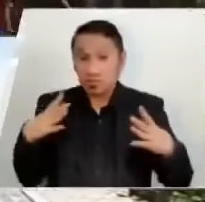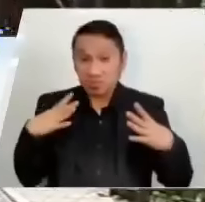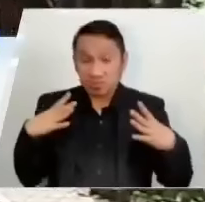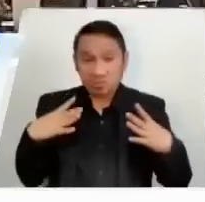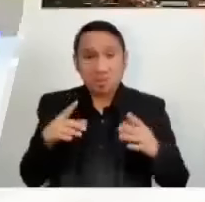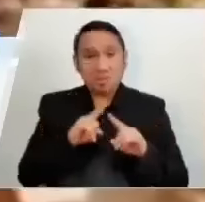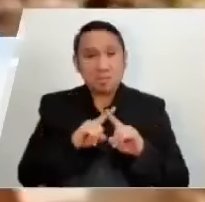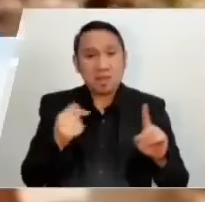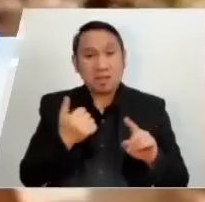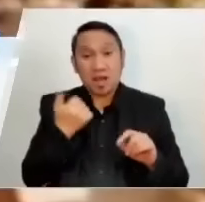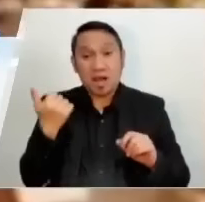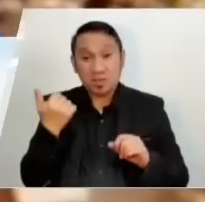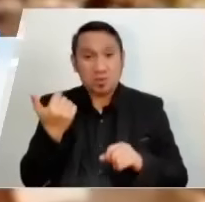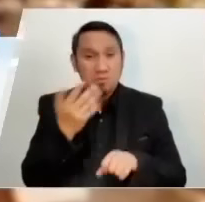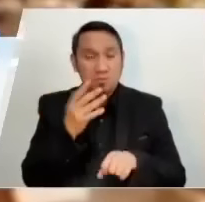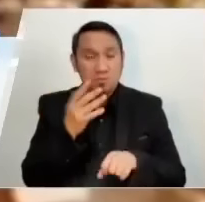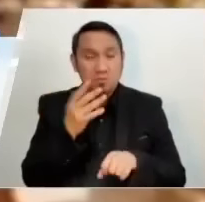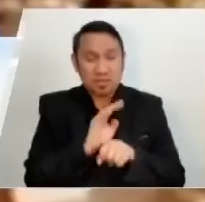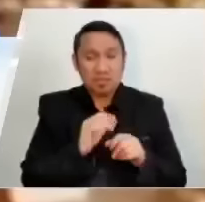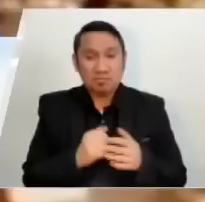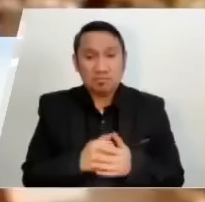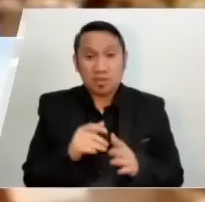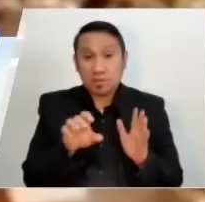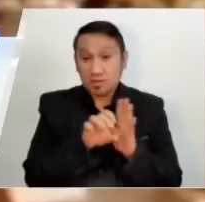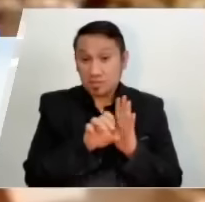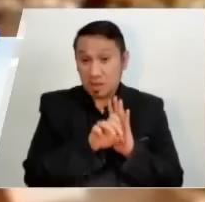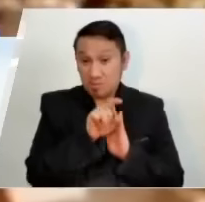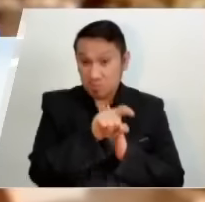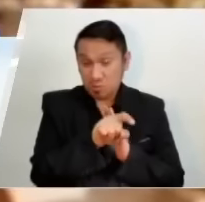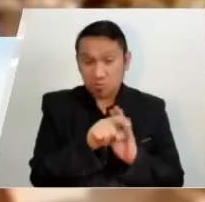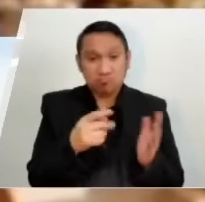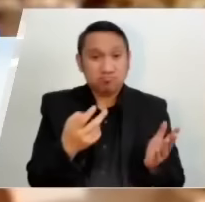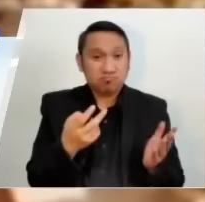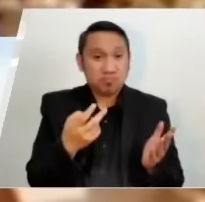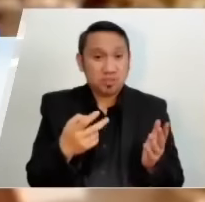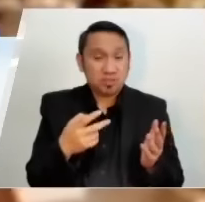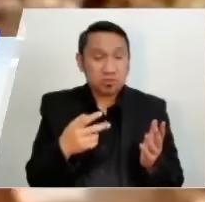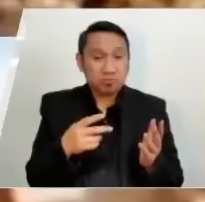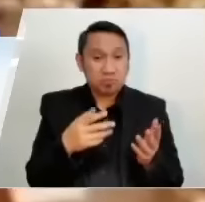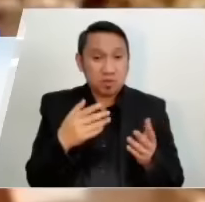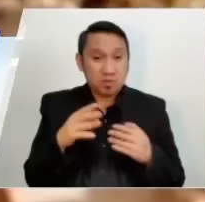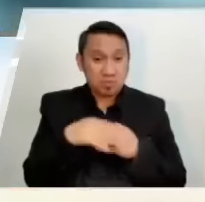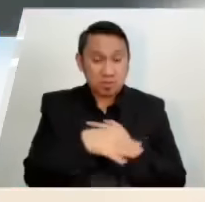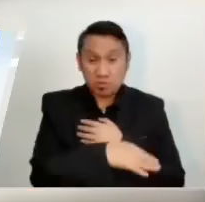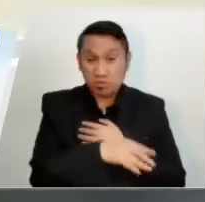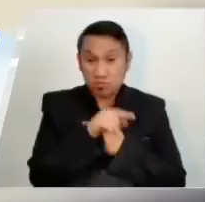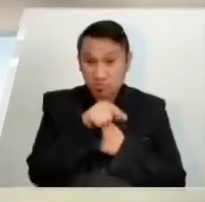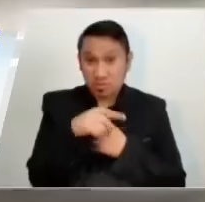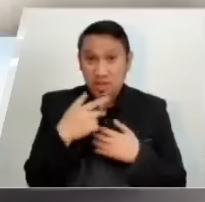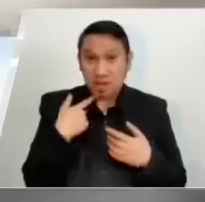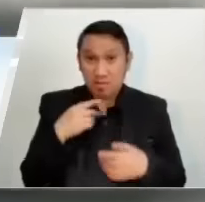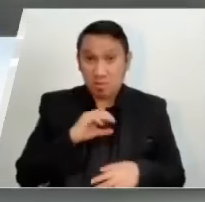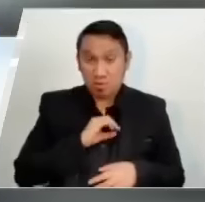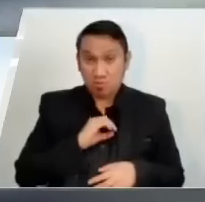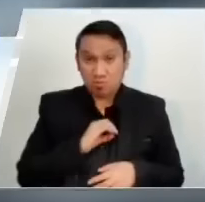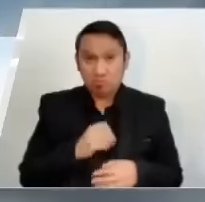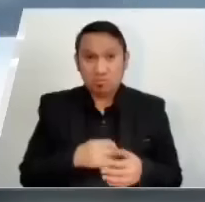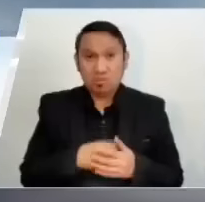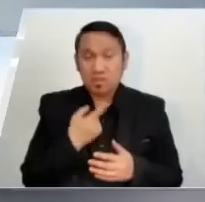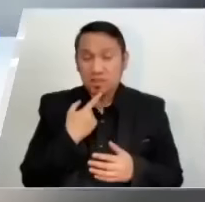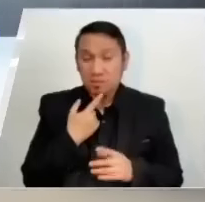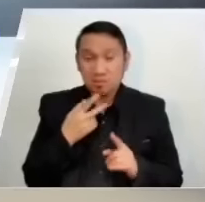may negosyo. Gaya ng may-ari ng resort sa Pagudpod, Ilocos Norte na si Elnor Tagle. Biktima raw siya ng